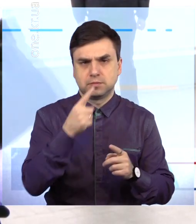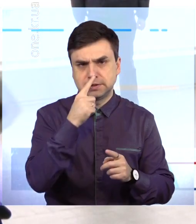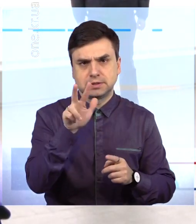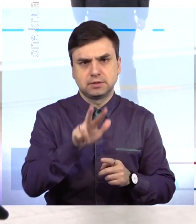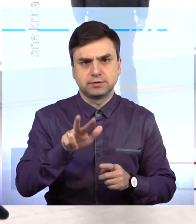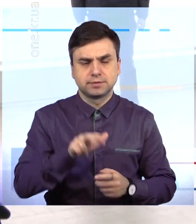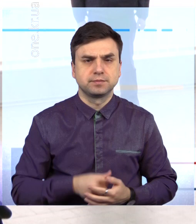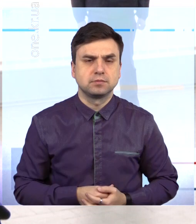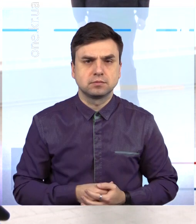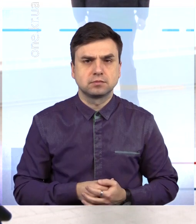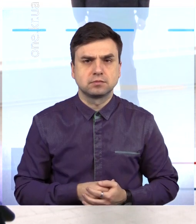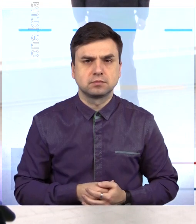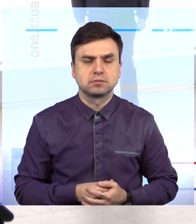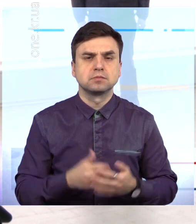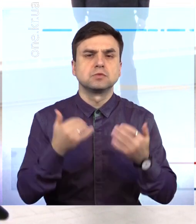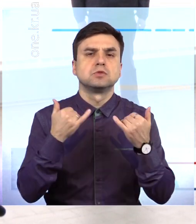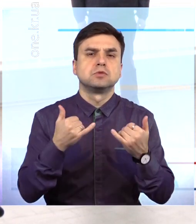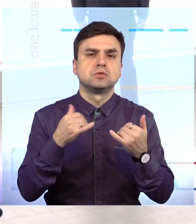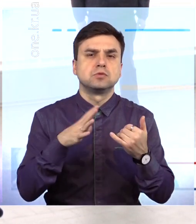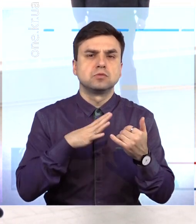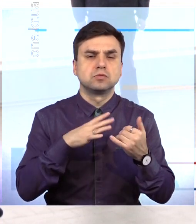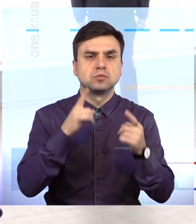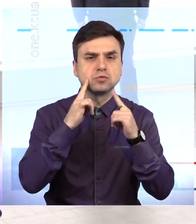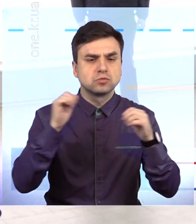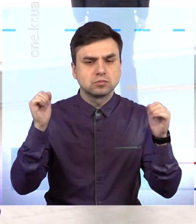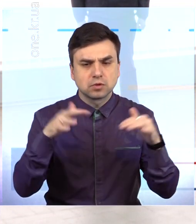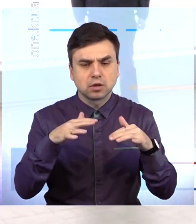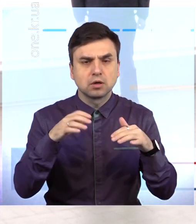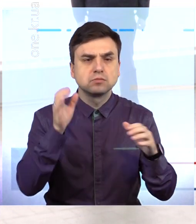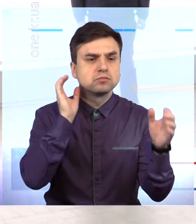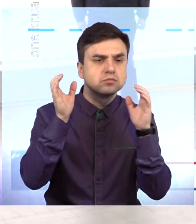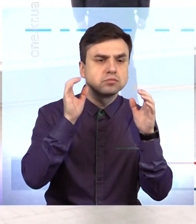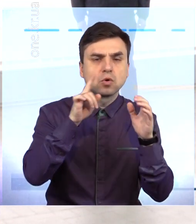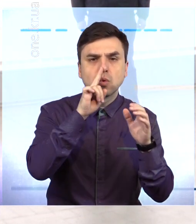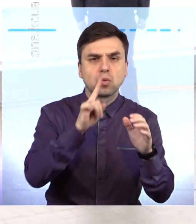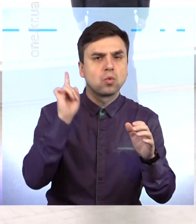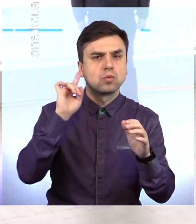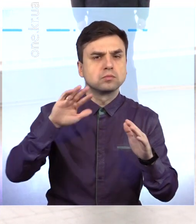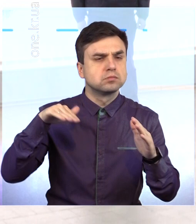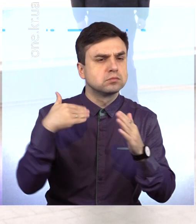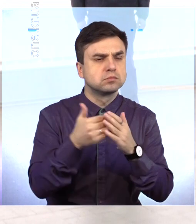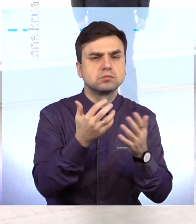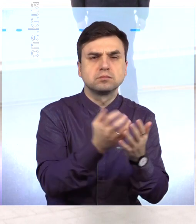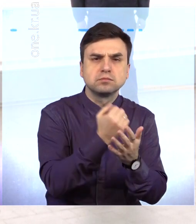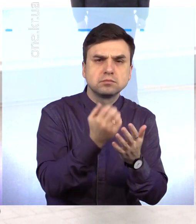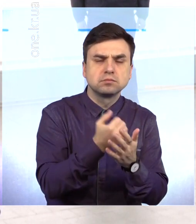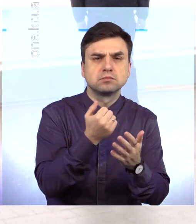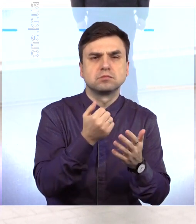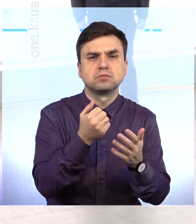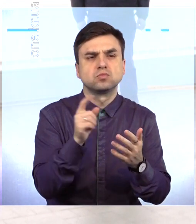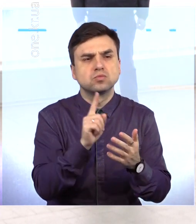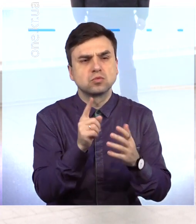питання звітів наших управлінь за минулий рік, і депутати розглянули